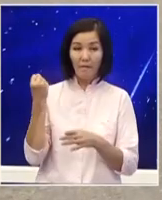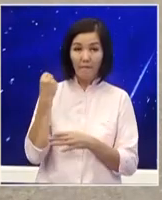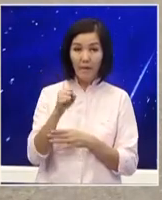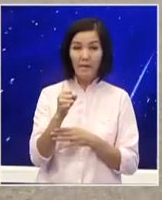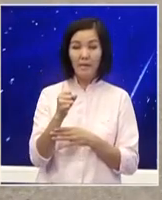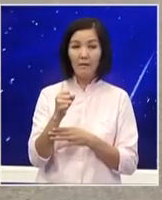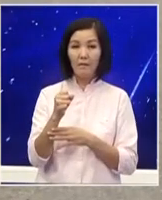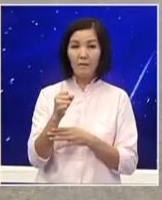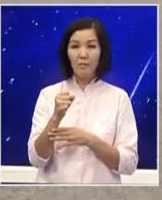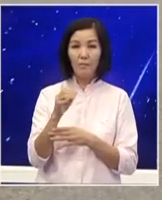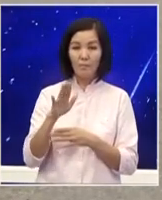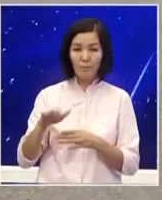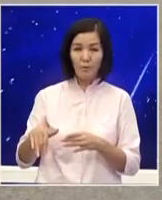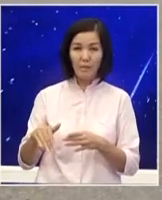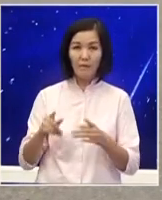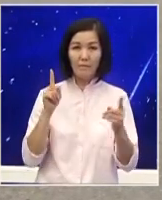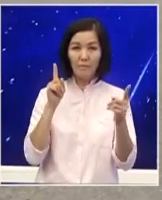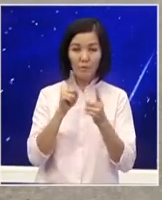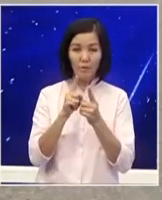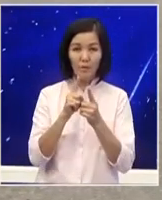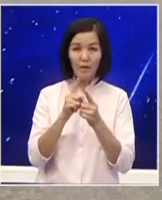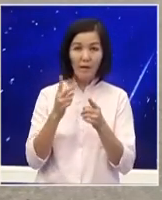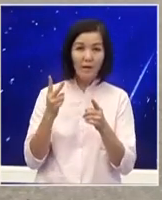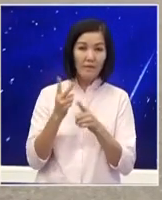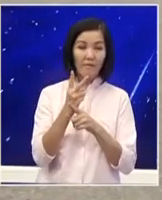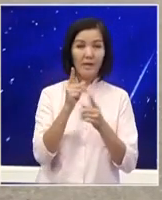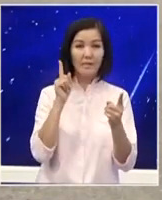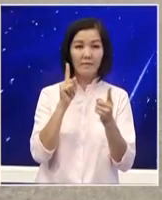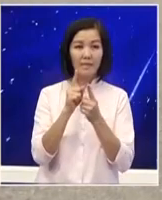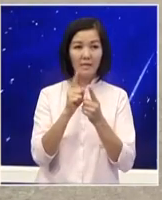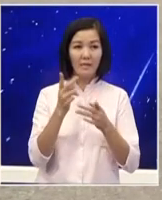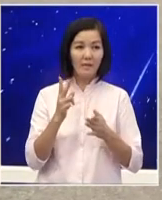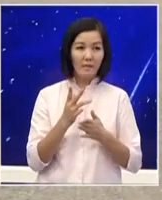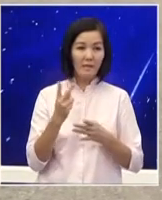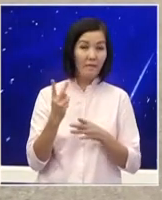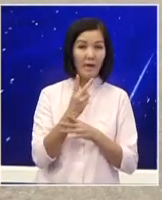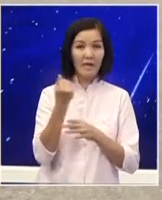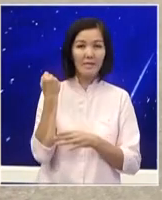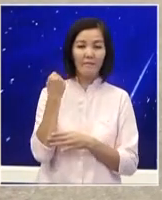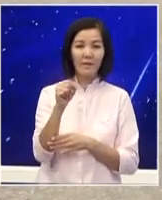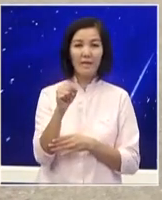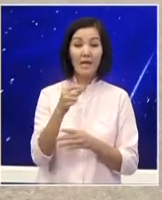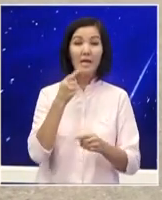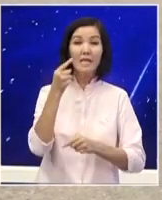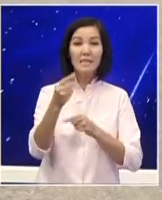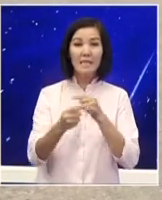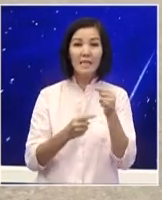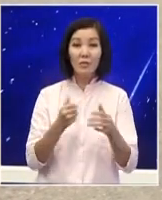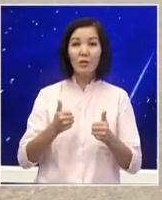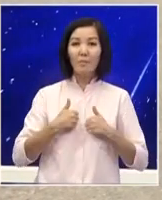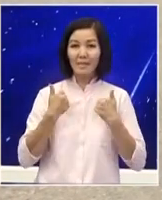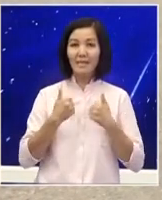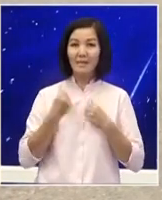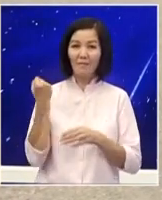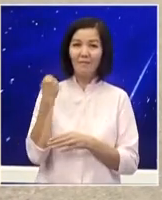этот раз после боя он мне подходит беременность оба этого оранжевого встречались в мини-город два раза выиграл но следующая разгар я постараюсь тебя